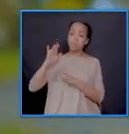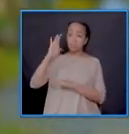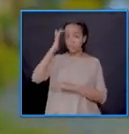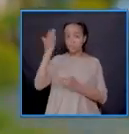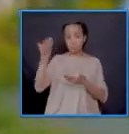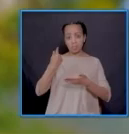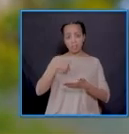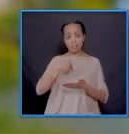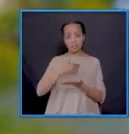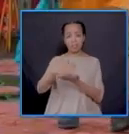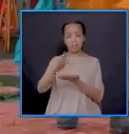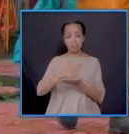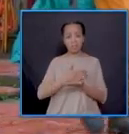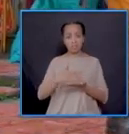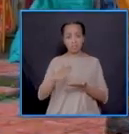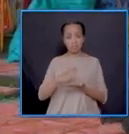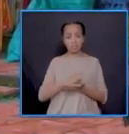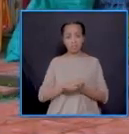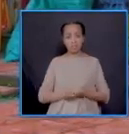በሽታም ተታከፋፍለን